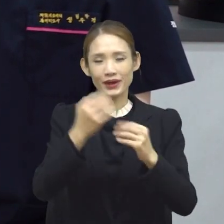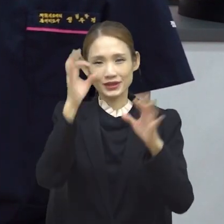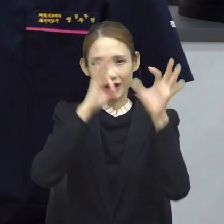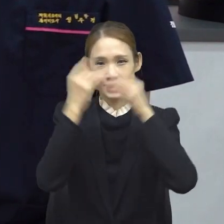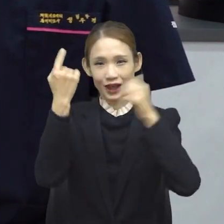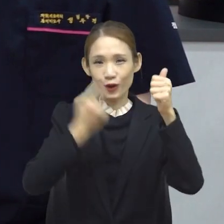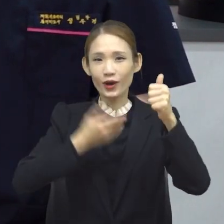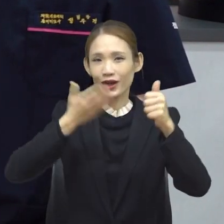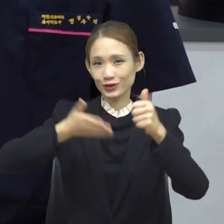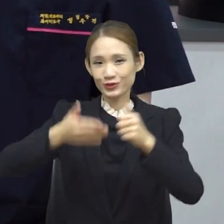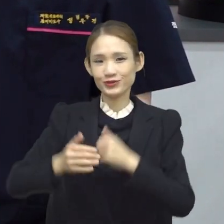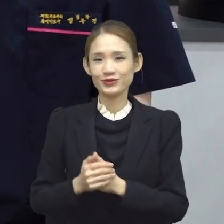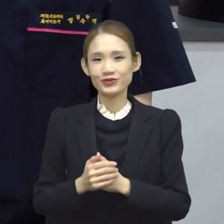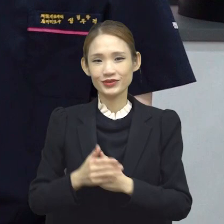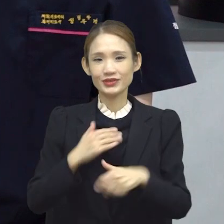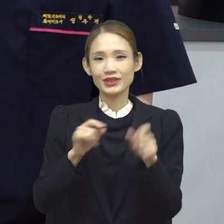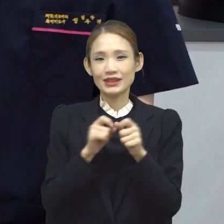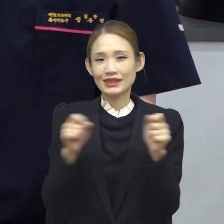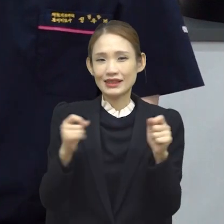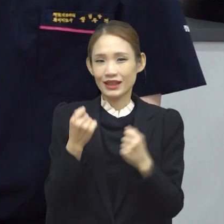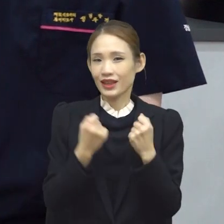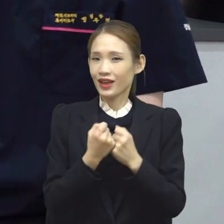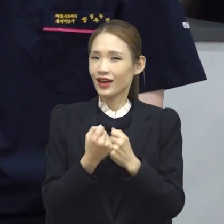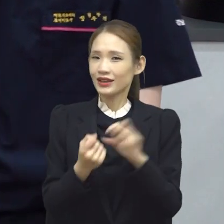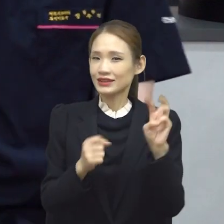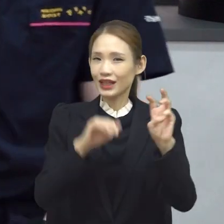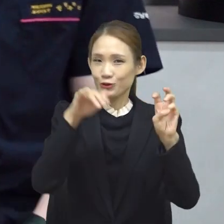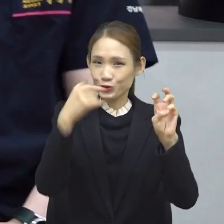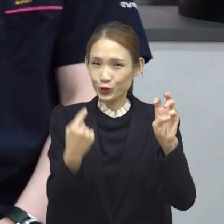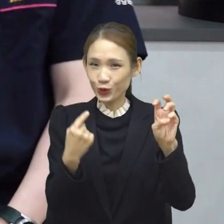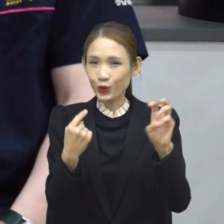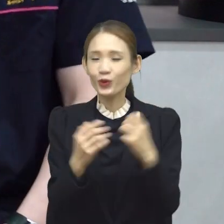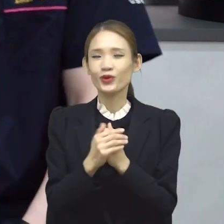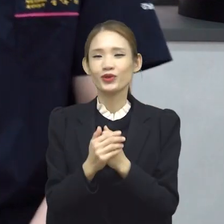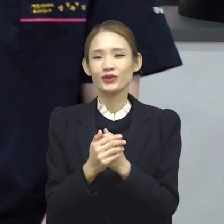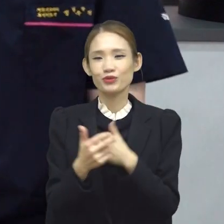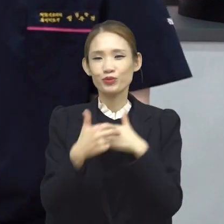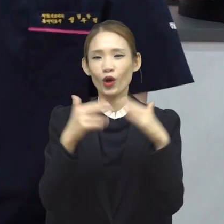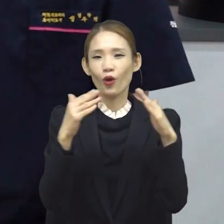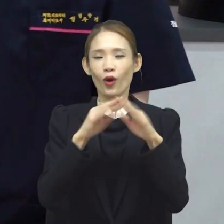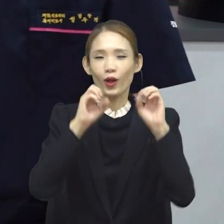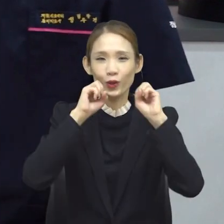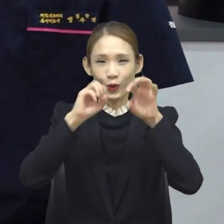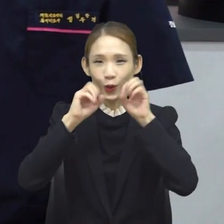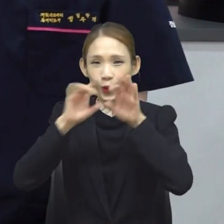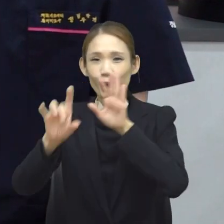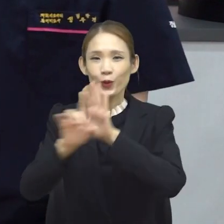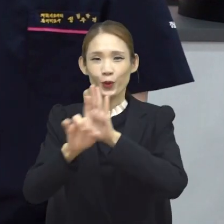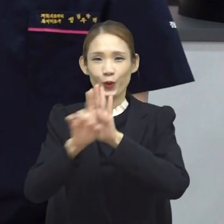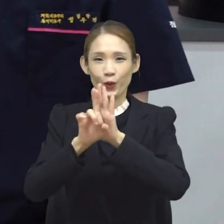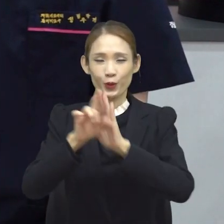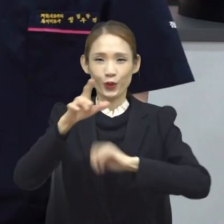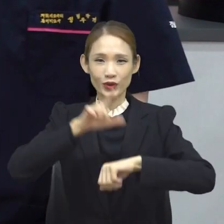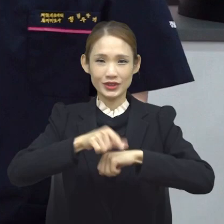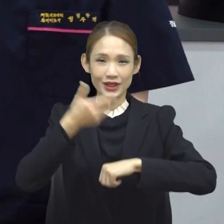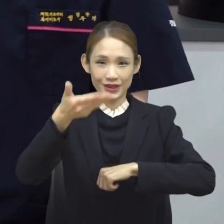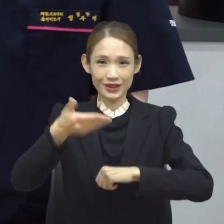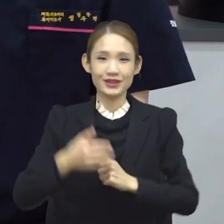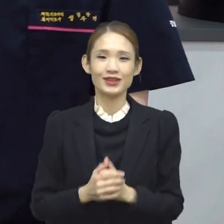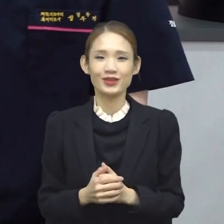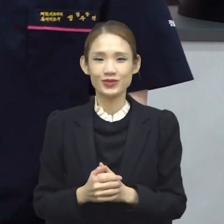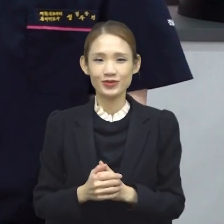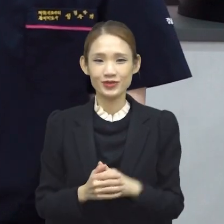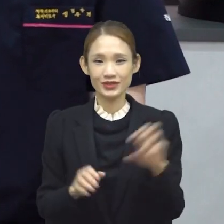좋겠다는 생각이 들어서 제가 길게는 못 드리겠고 한 30초 정도 선생님 병원 한번 홍보해 주실 수 있는 시간 한번 가져보면